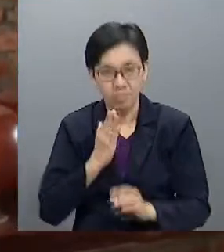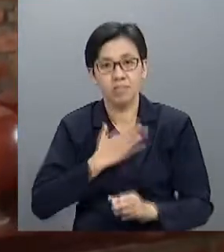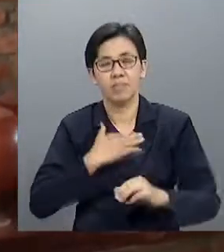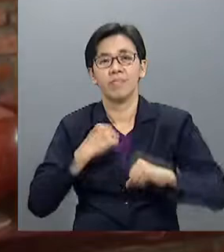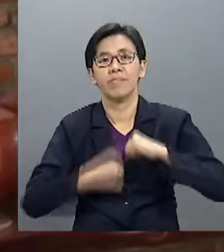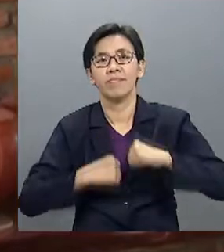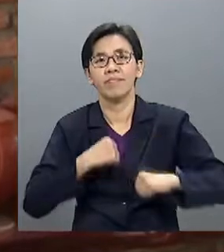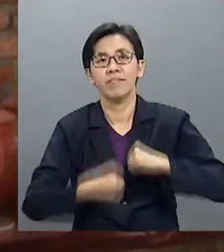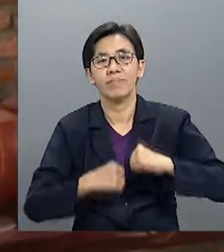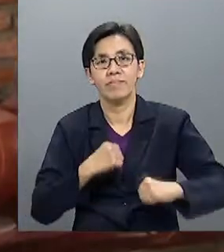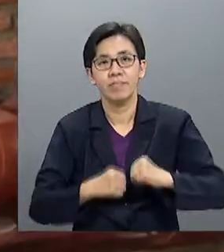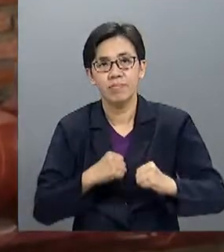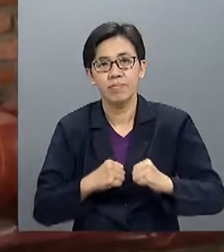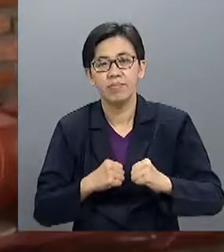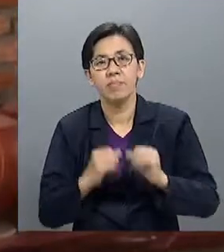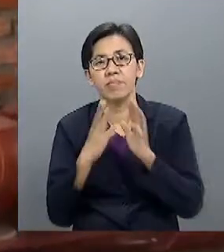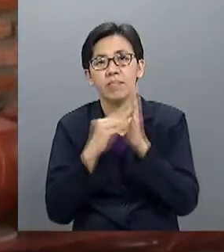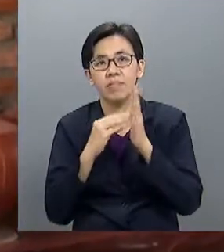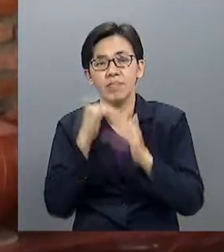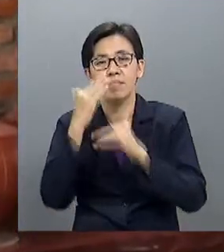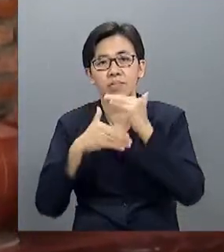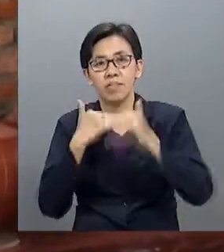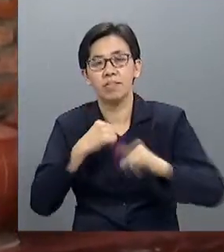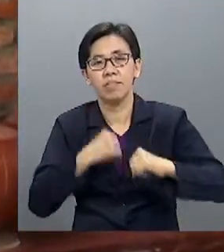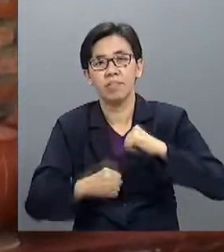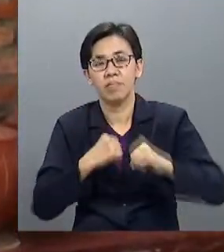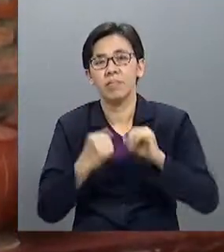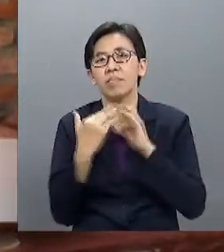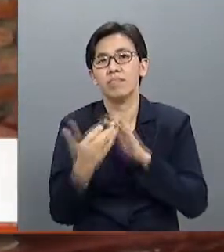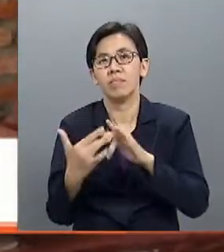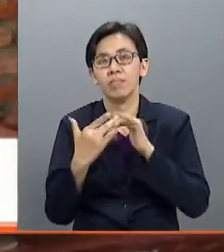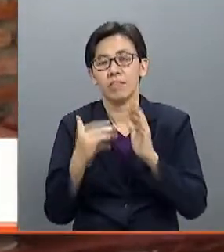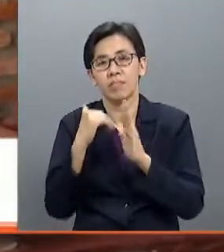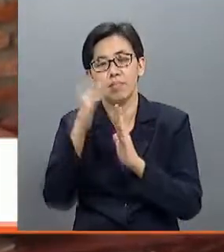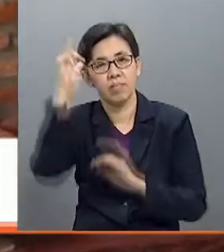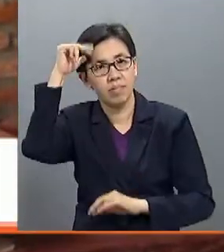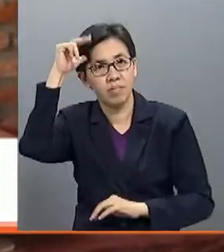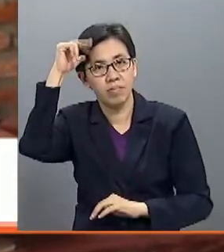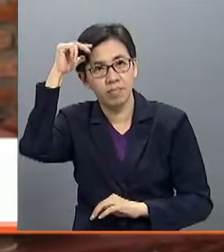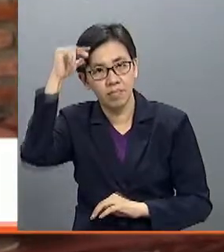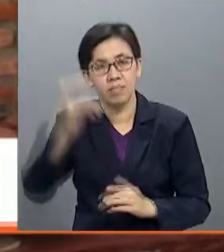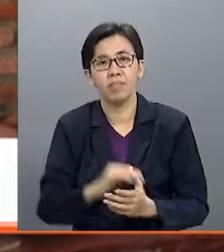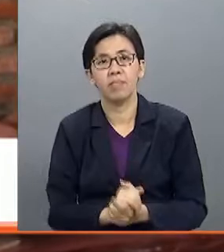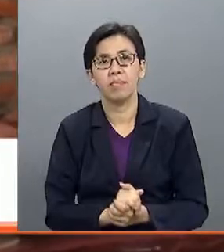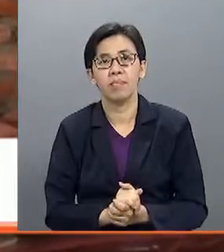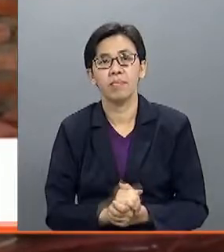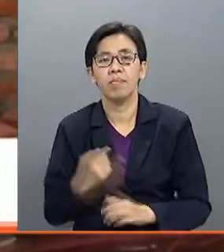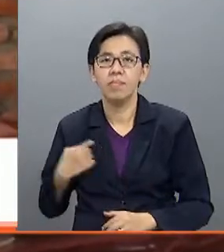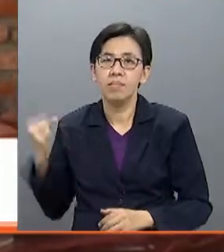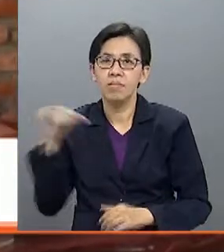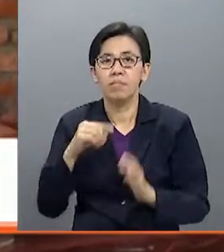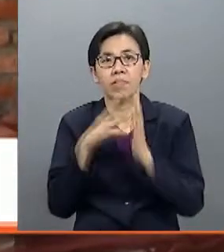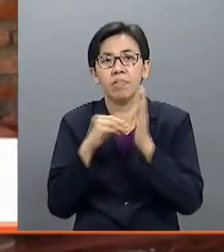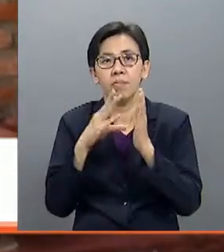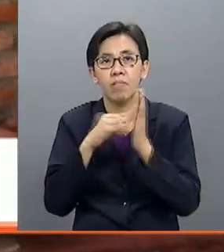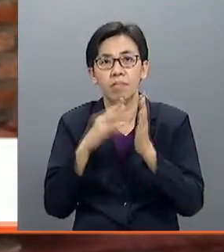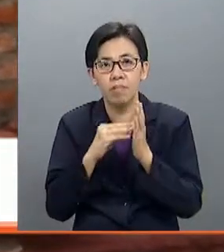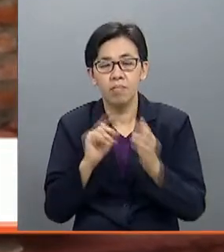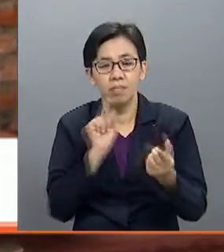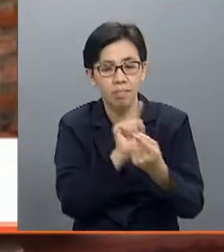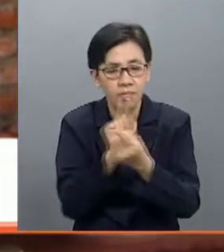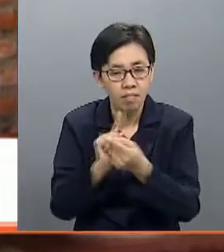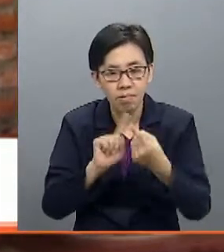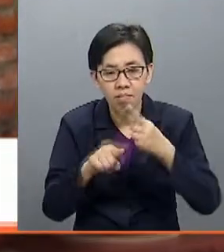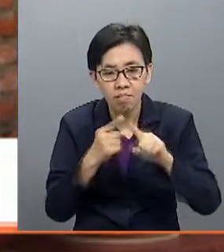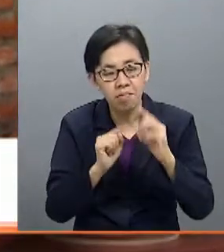ร่วมการพัฒนานักเยาวชนหนักคือศาลจังหวัดลำปางการที่เข้ามาอบรมในครั้งนี้ป้าเพื่อนๆมาจากพี่